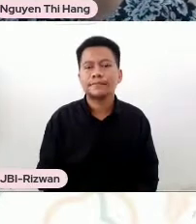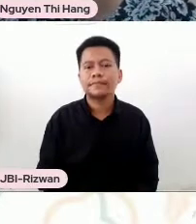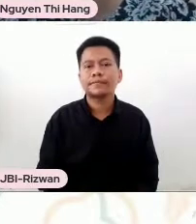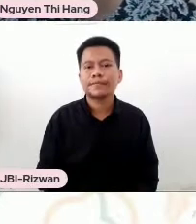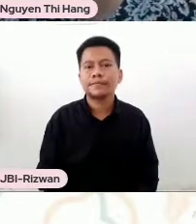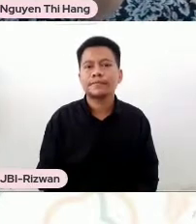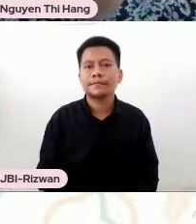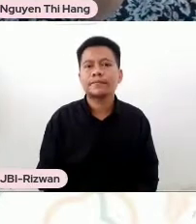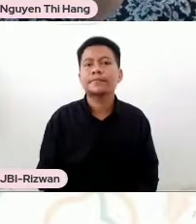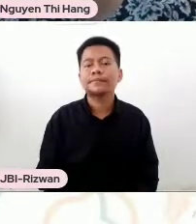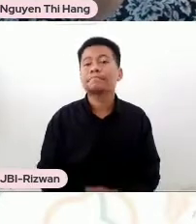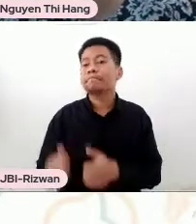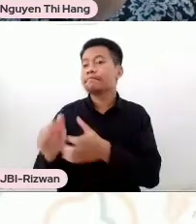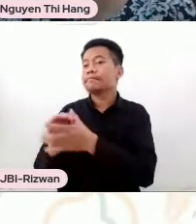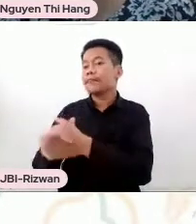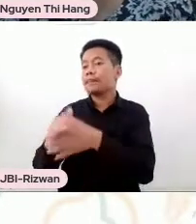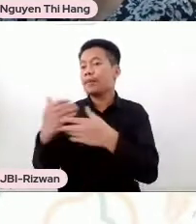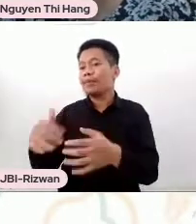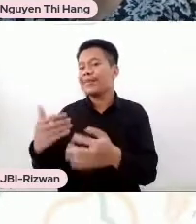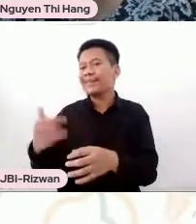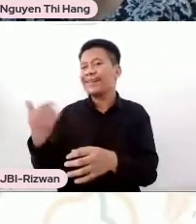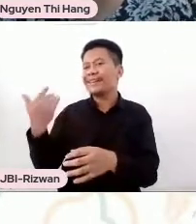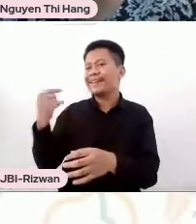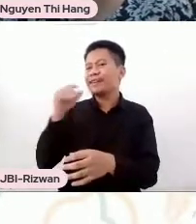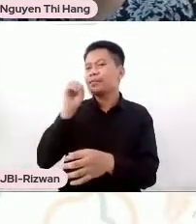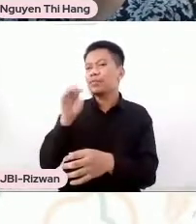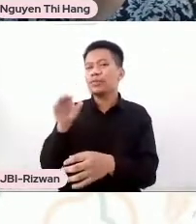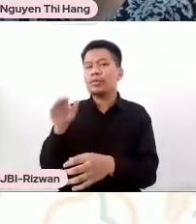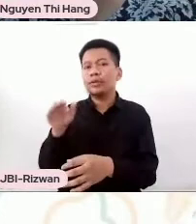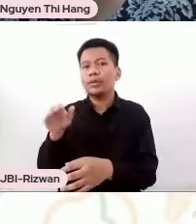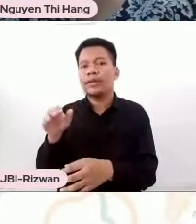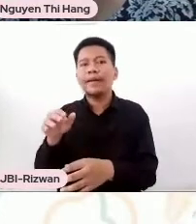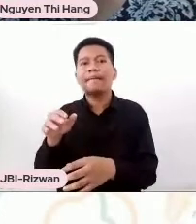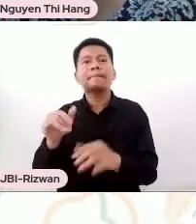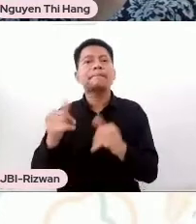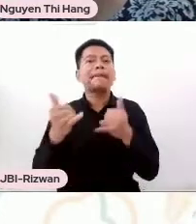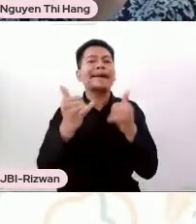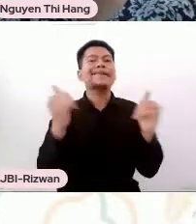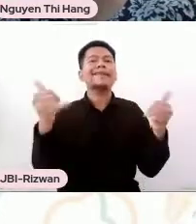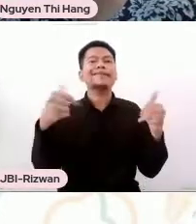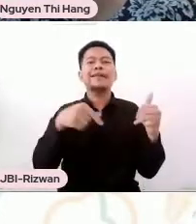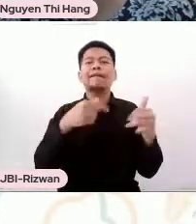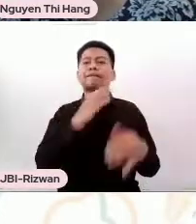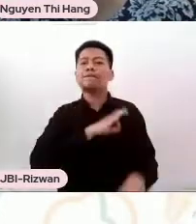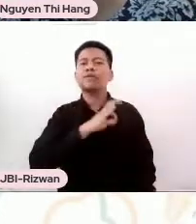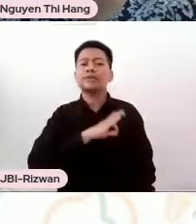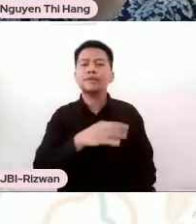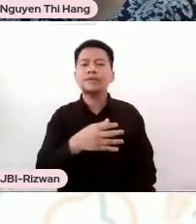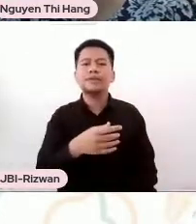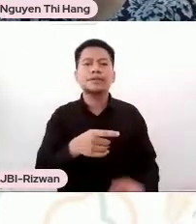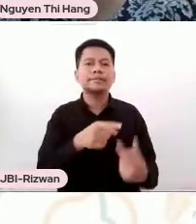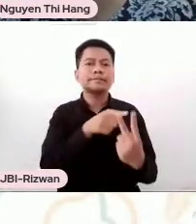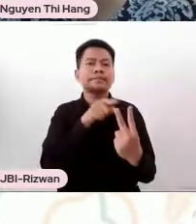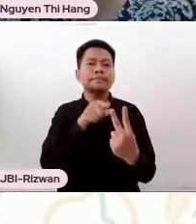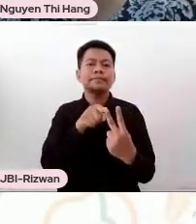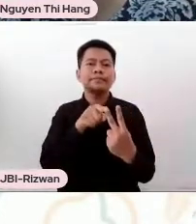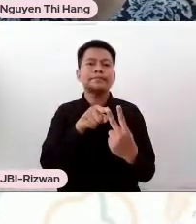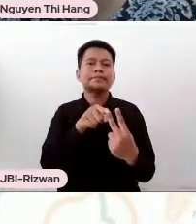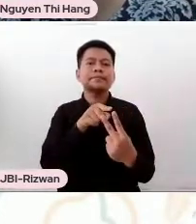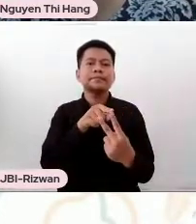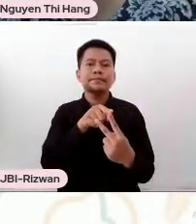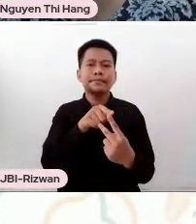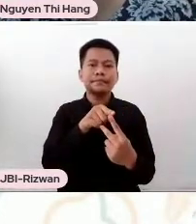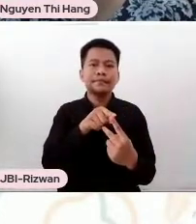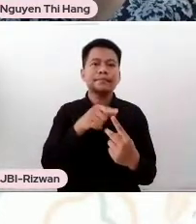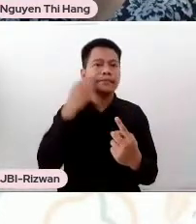Baik, sahabat luar biasa, tadi disebutkan bahwa ini fungsi mainan ini ada dua sebenarnya. Satu untuk belajar